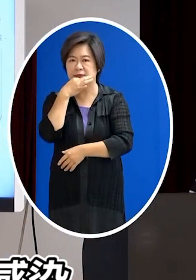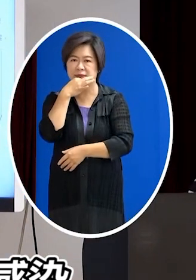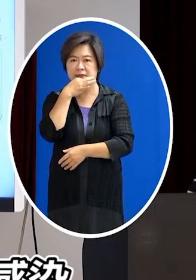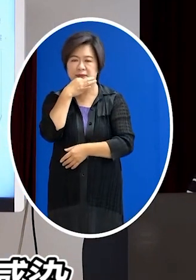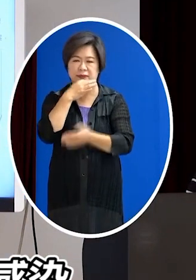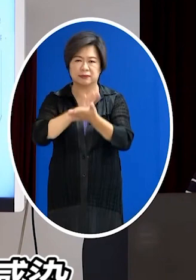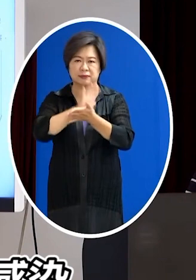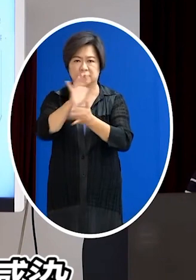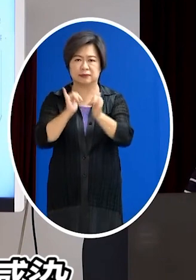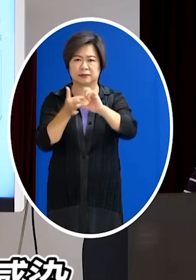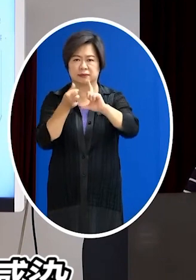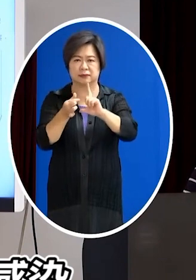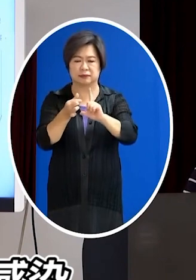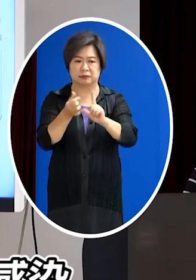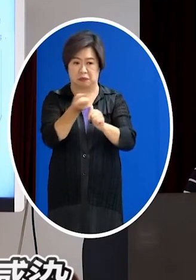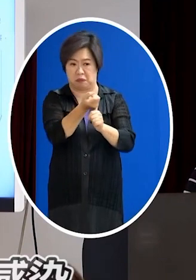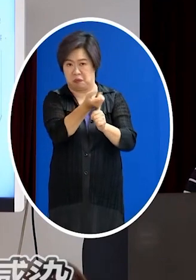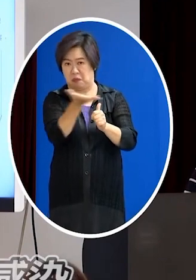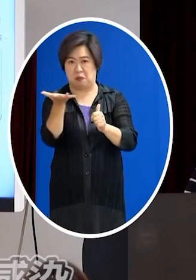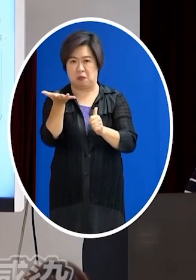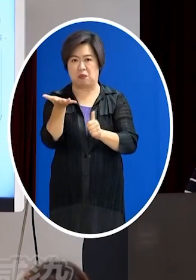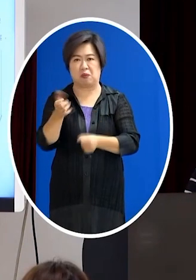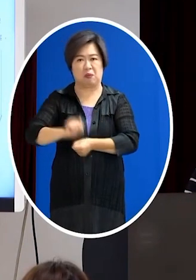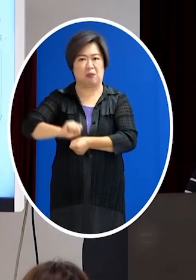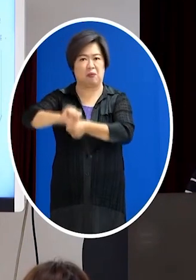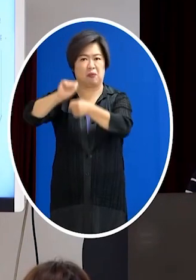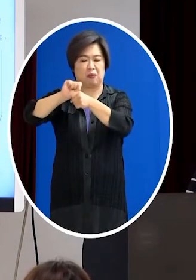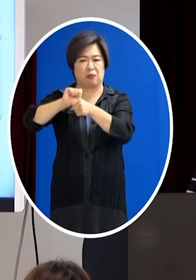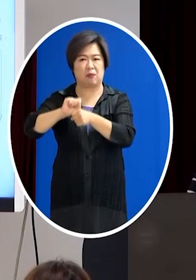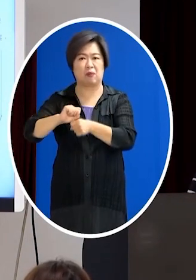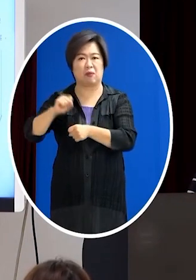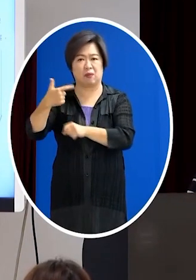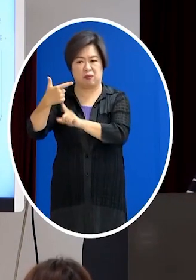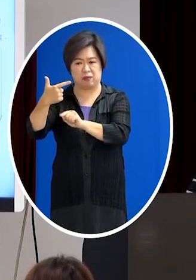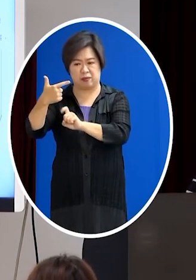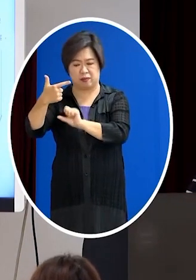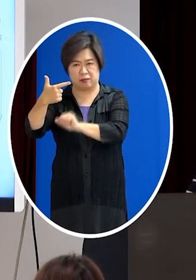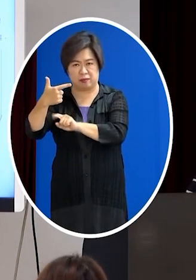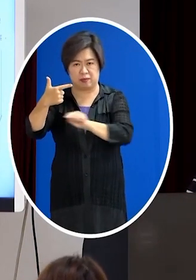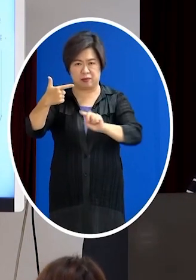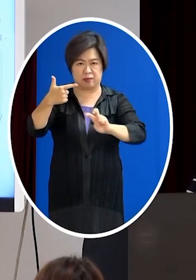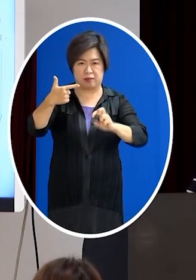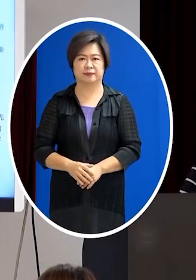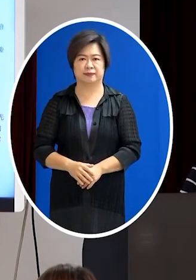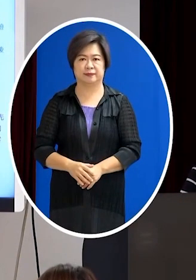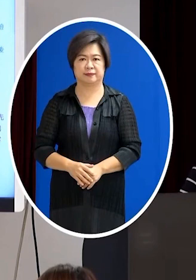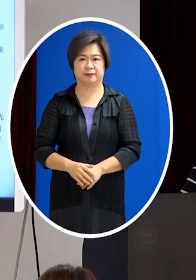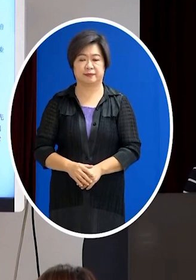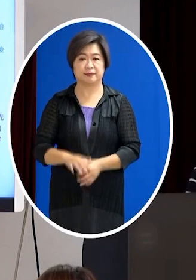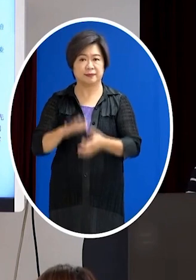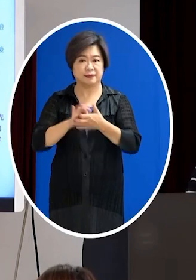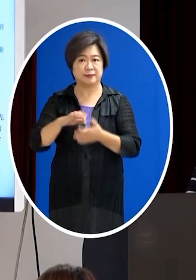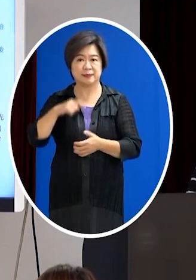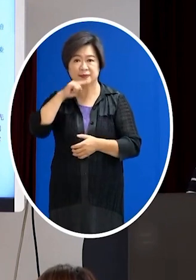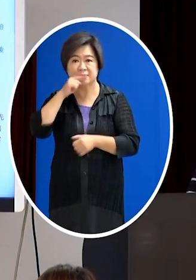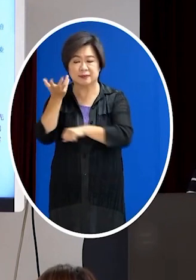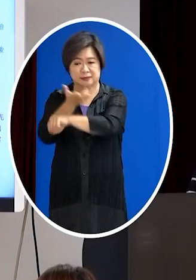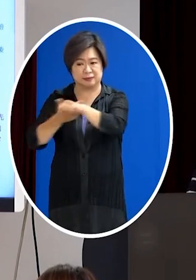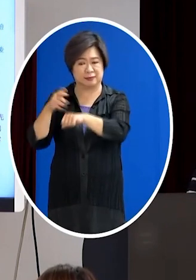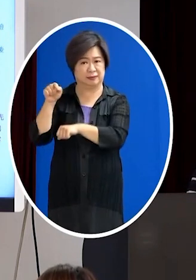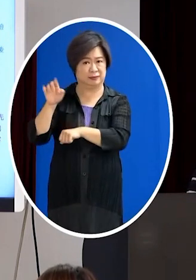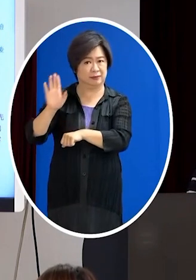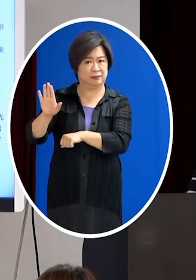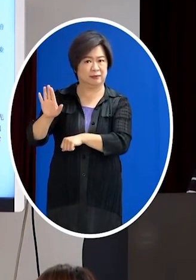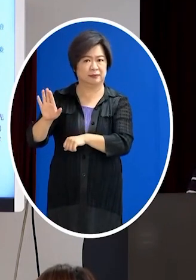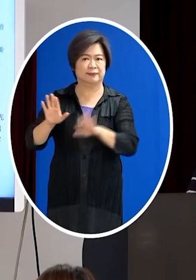成他们在社区里面一个感染，所以在6月15号到6月28号他就确诊了30例。冰岛现在他们也觉得说